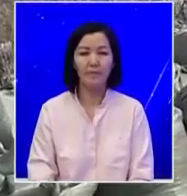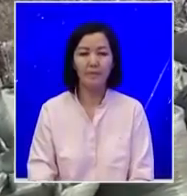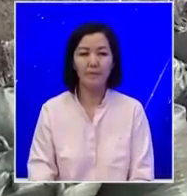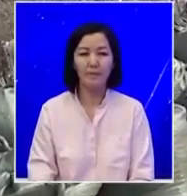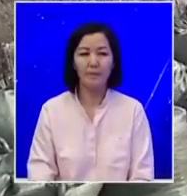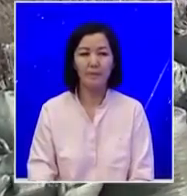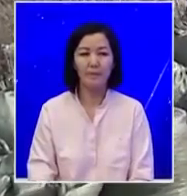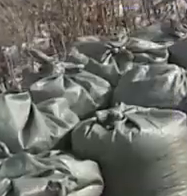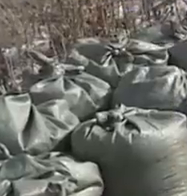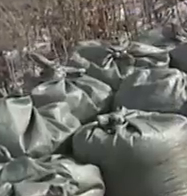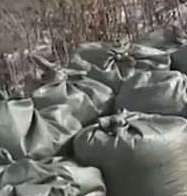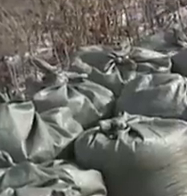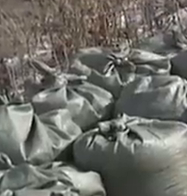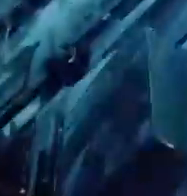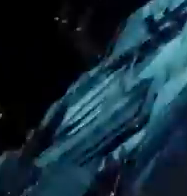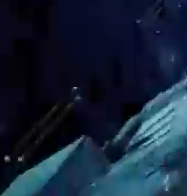Талдықорған.